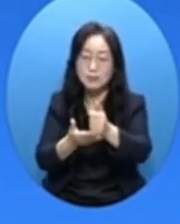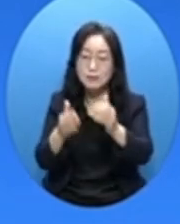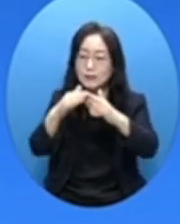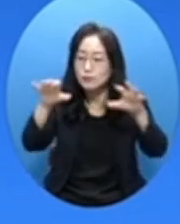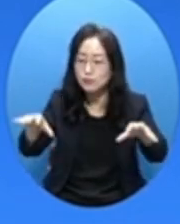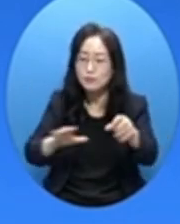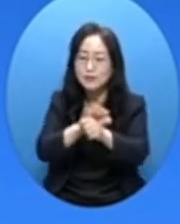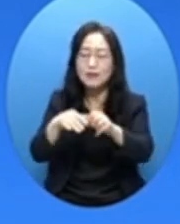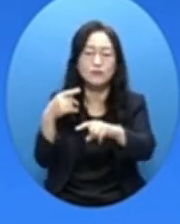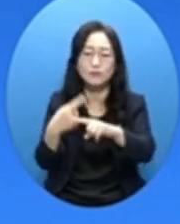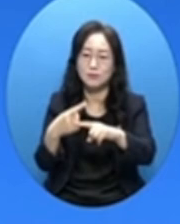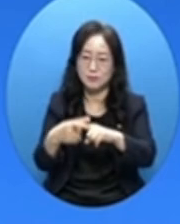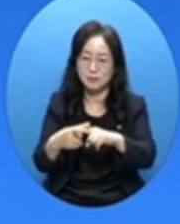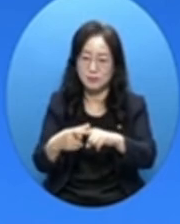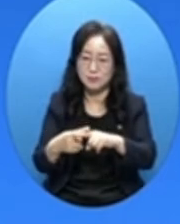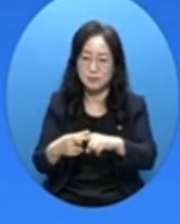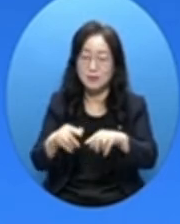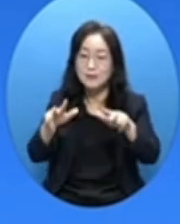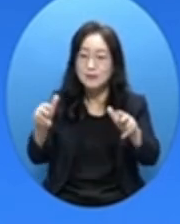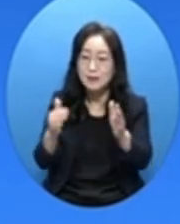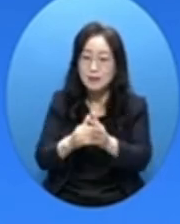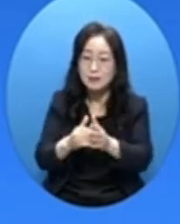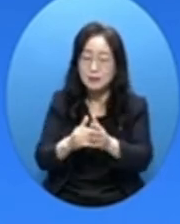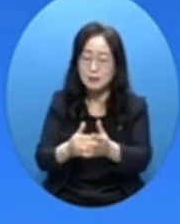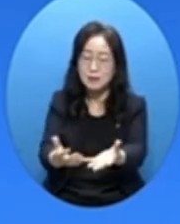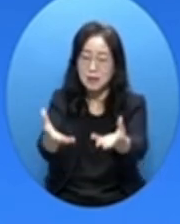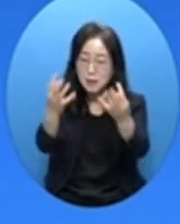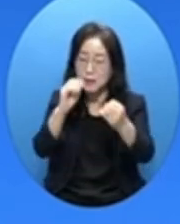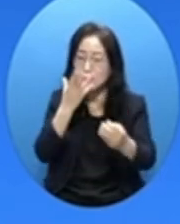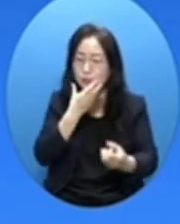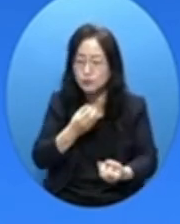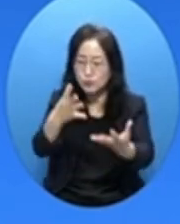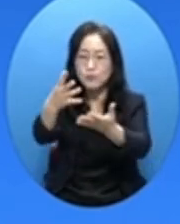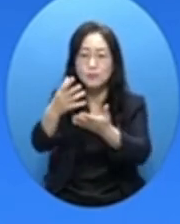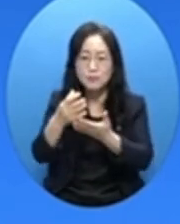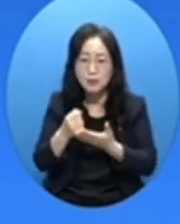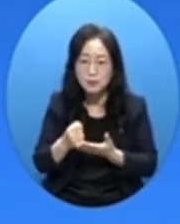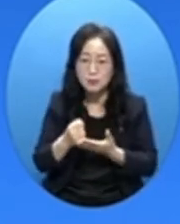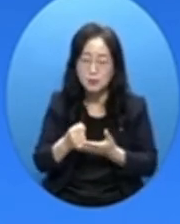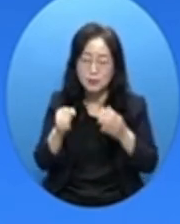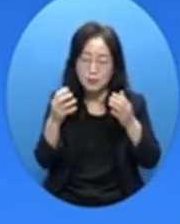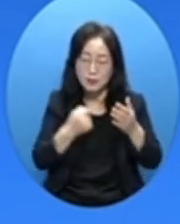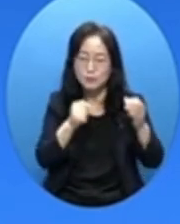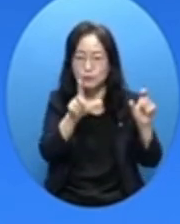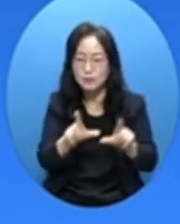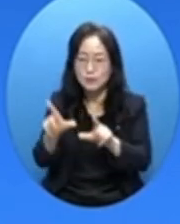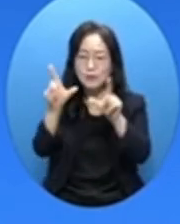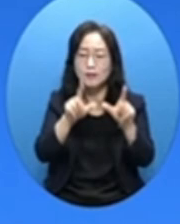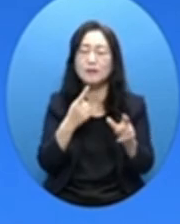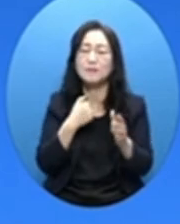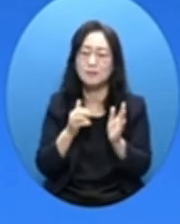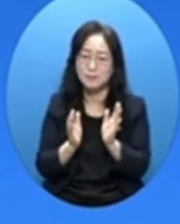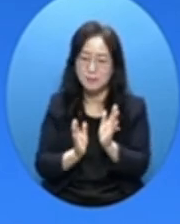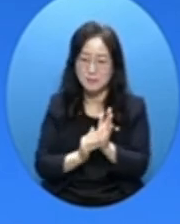이웃사랑입니다. 우리가 지금까지 너무나 많은 축복을 받고 누리며 살아왔는데